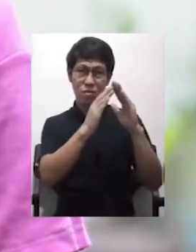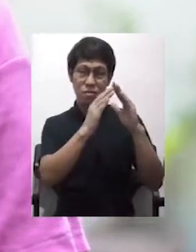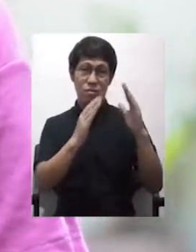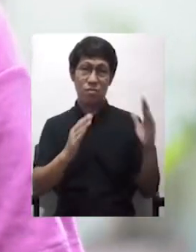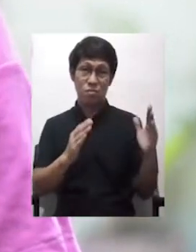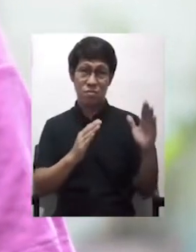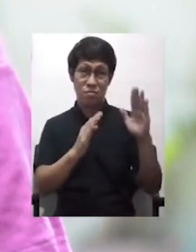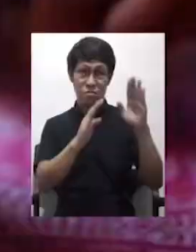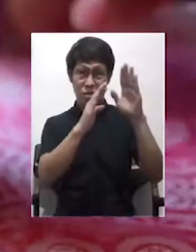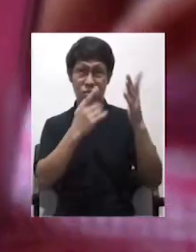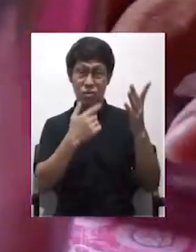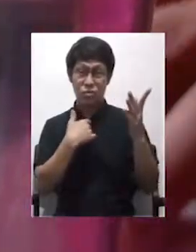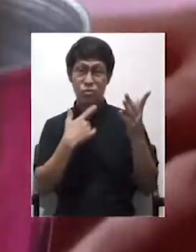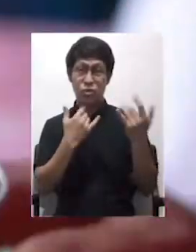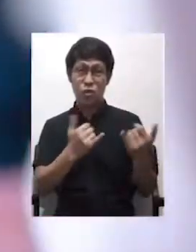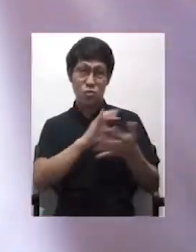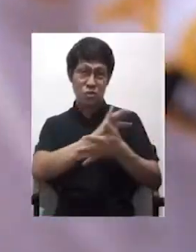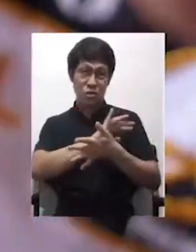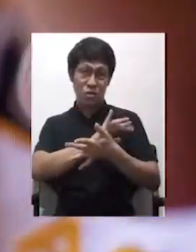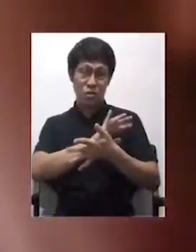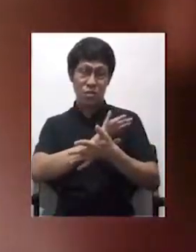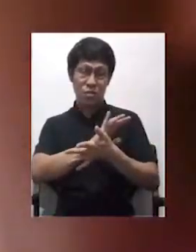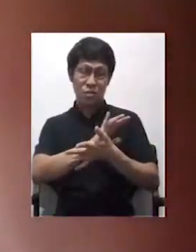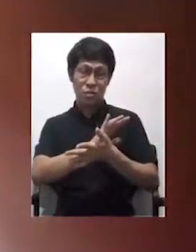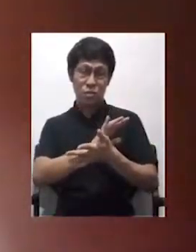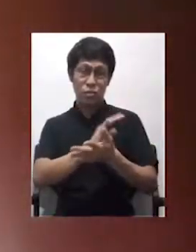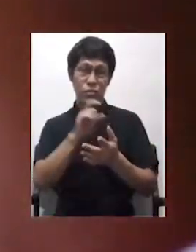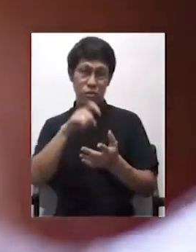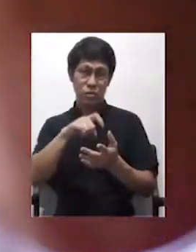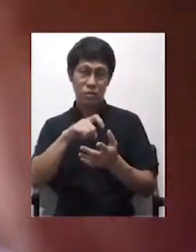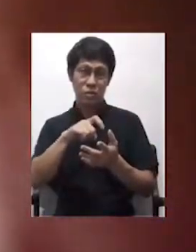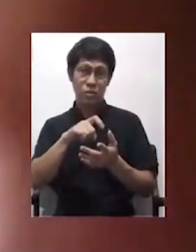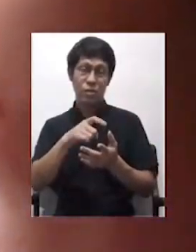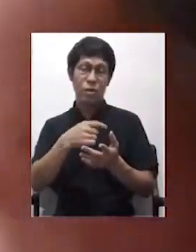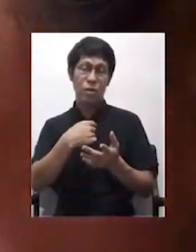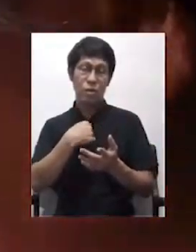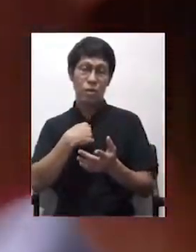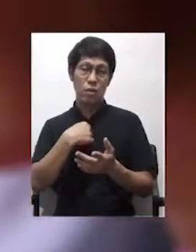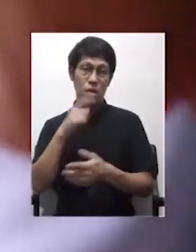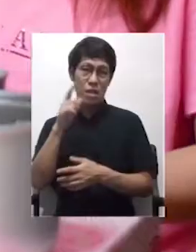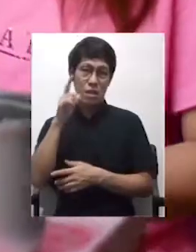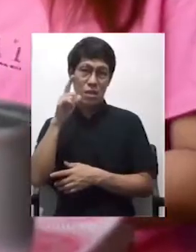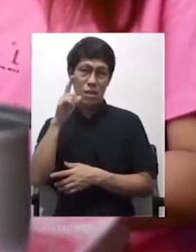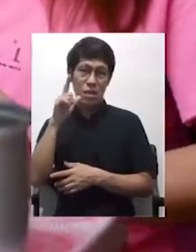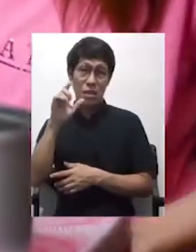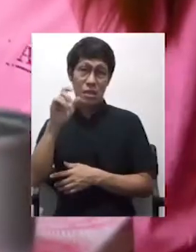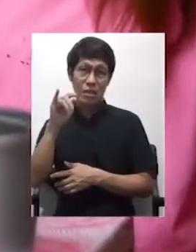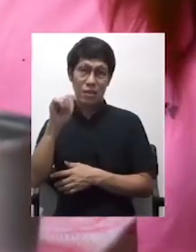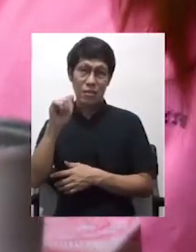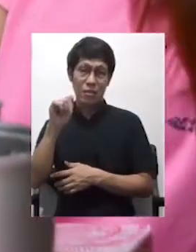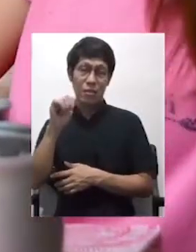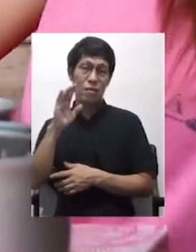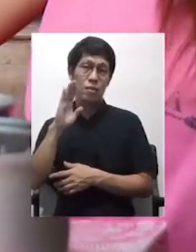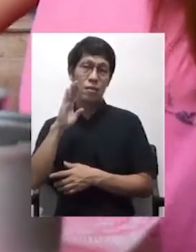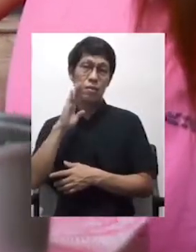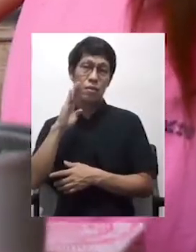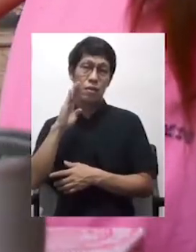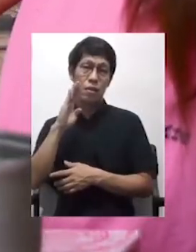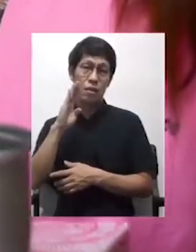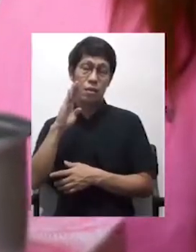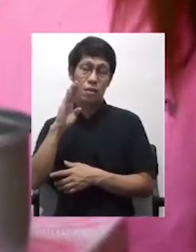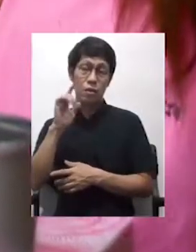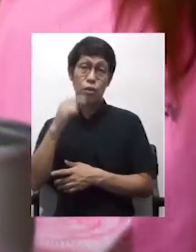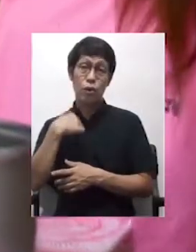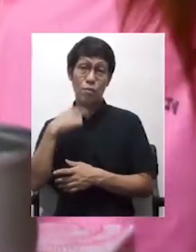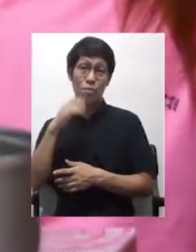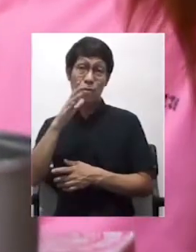ng pain reliever, pero hindi rin po nawala yung sakit. Pwede ba namin makilala? Sino yung partner niyo? Paano